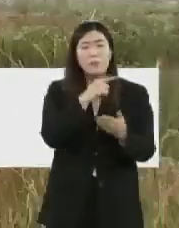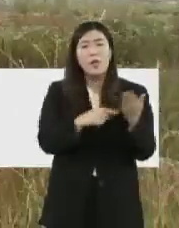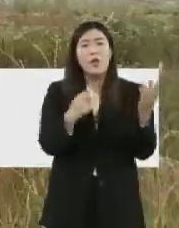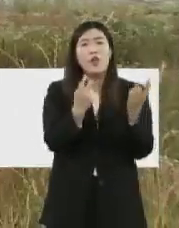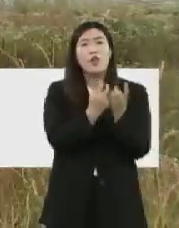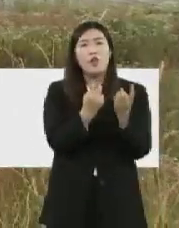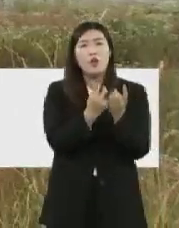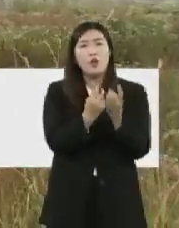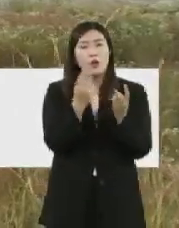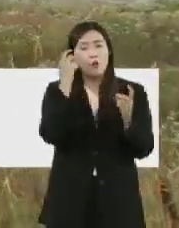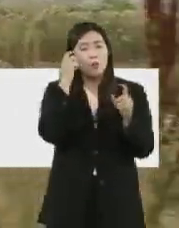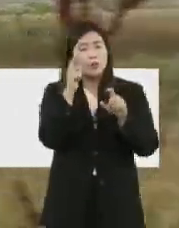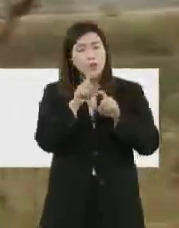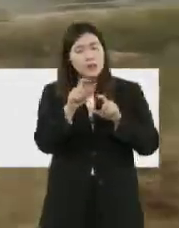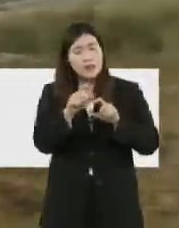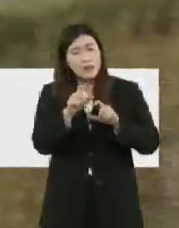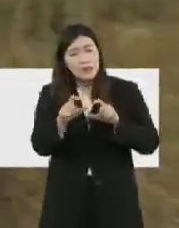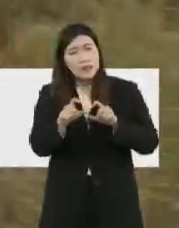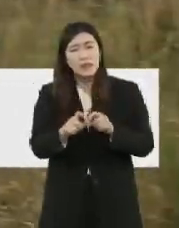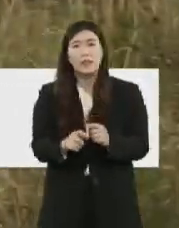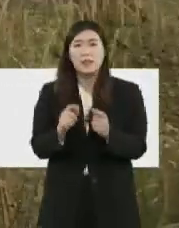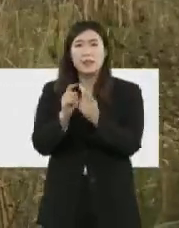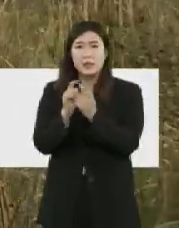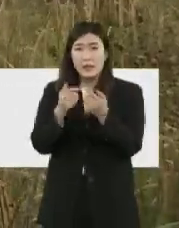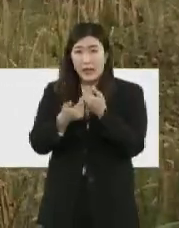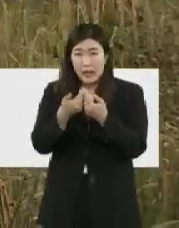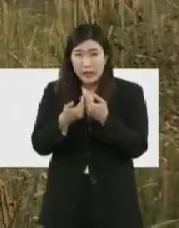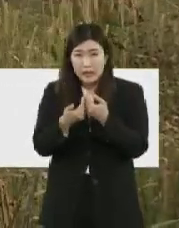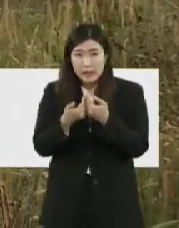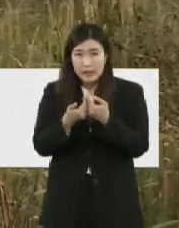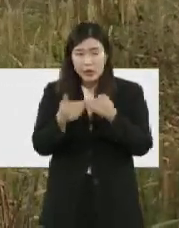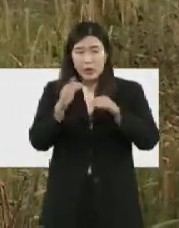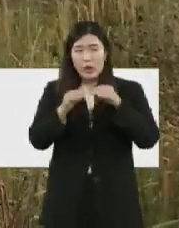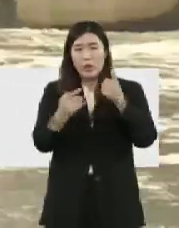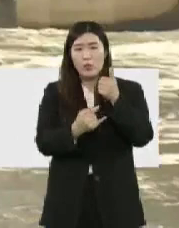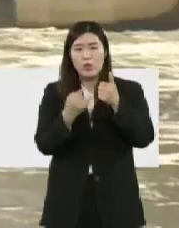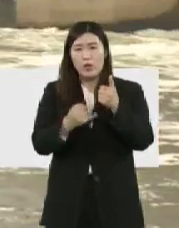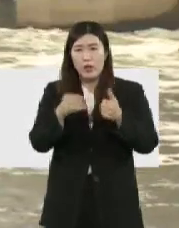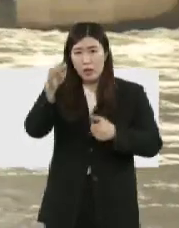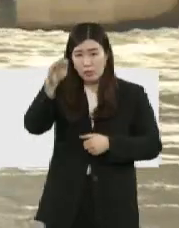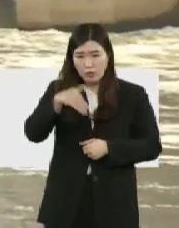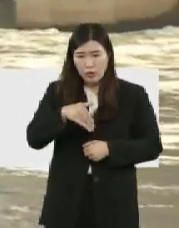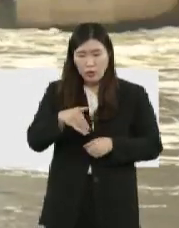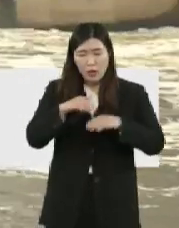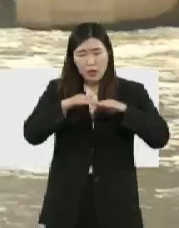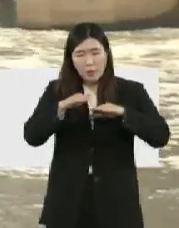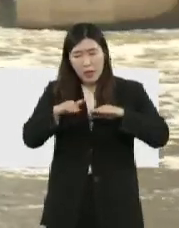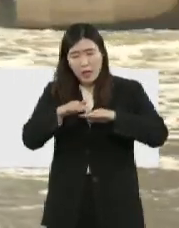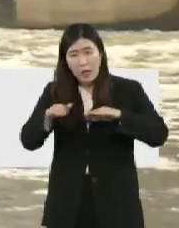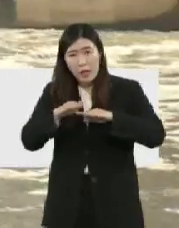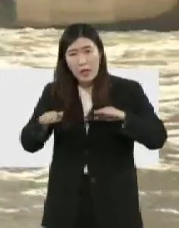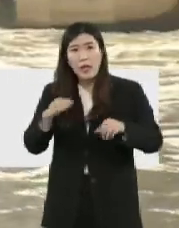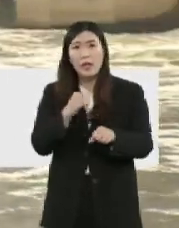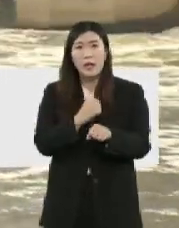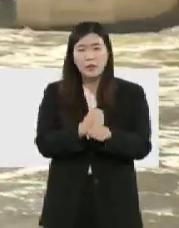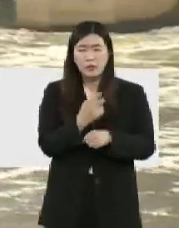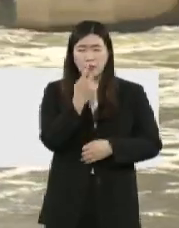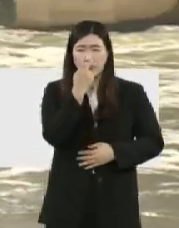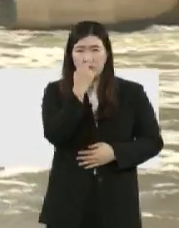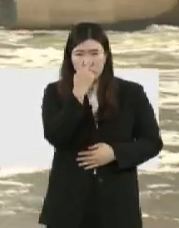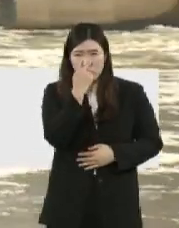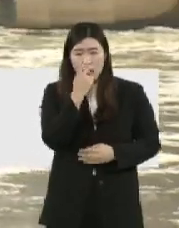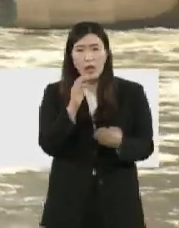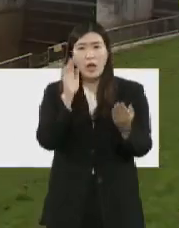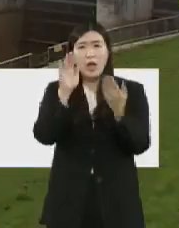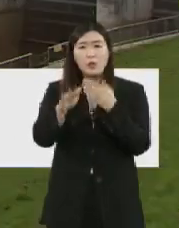대책 마련을 위해 민관 협의체 에 의 갈등 조정 전문가를 추가로 참여시키고 현재 0 주부 모니터링과 함께